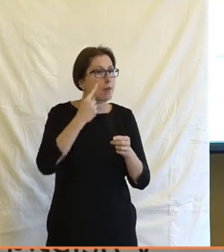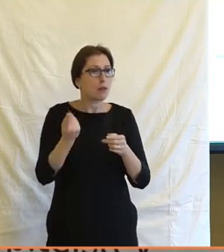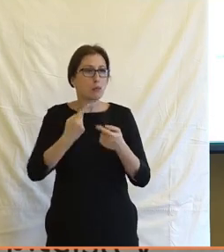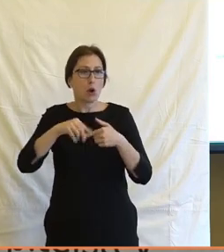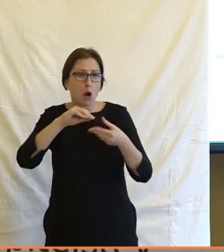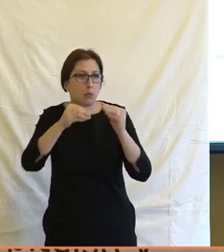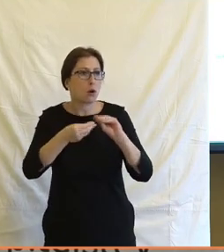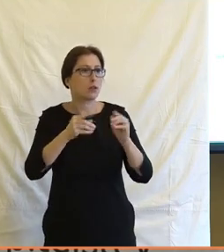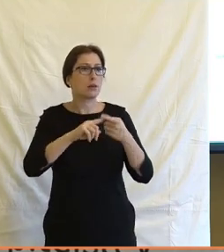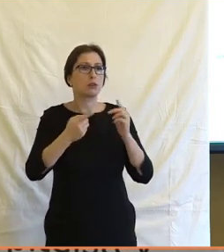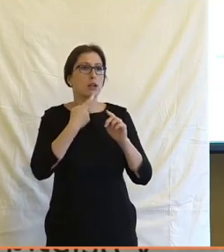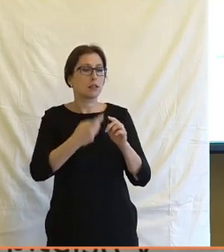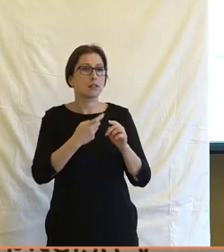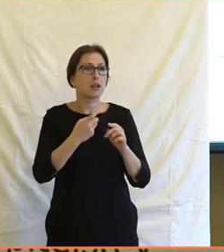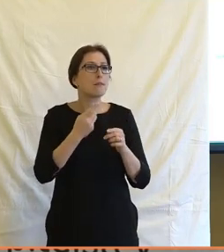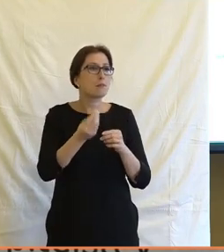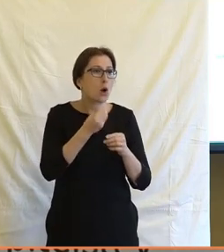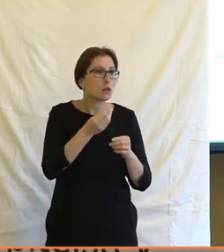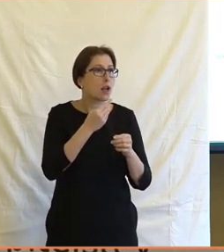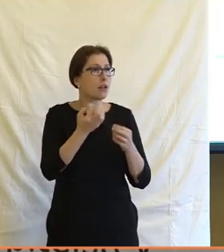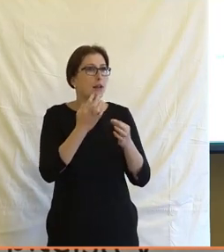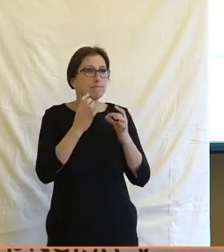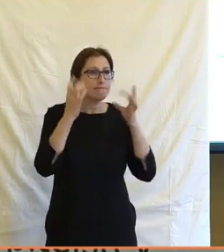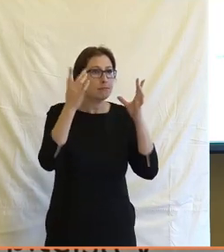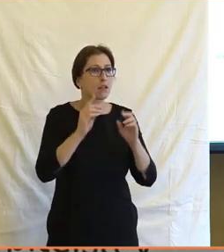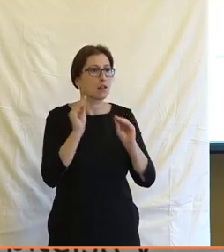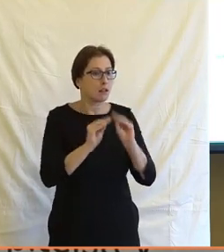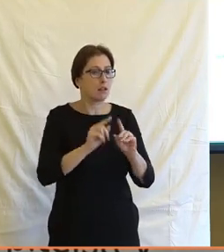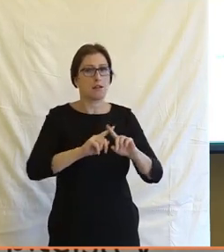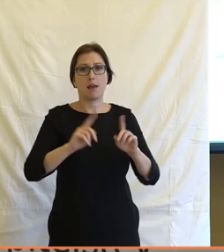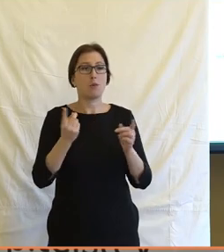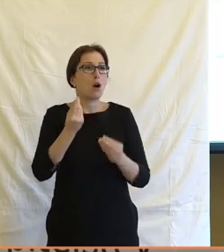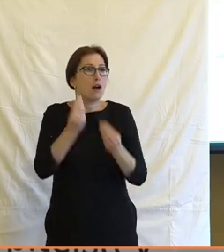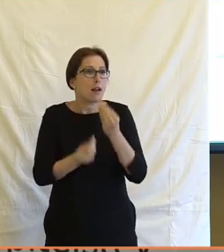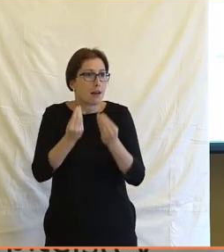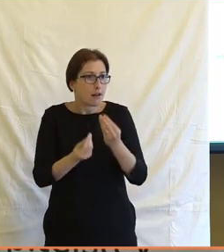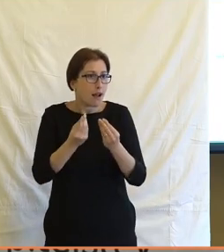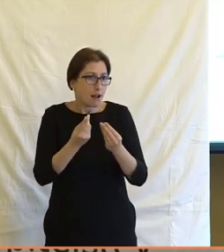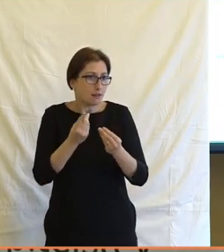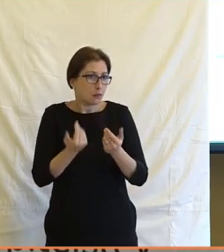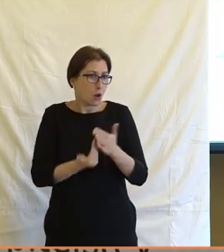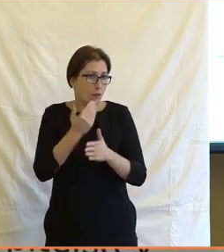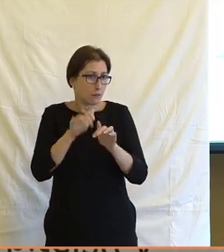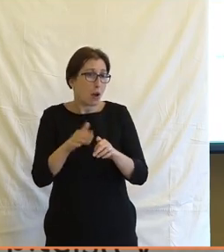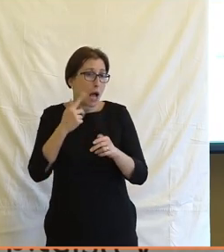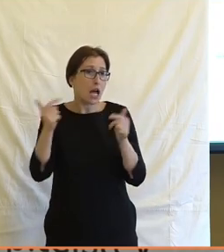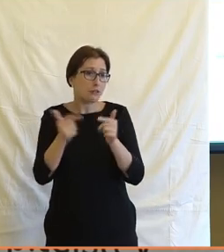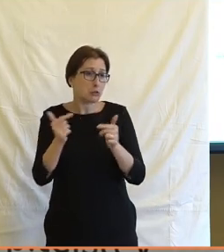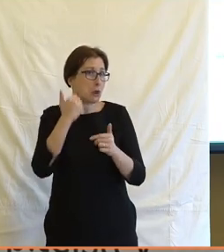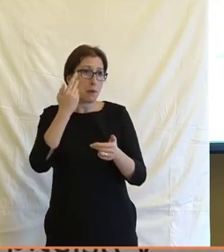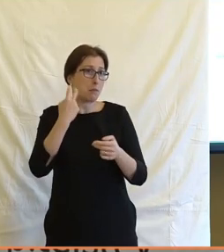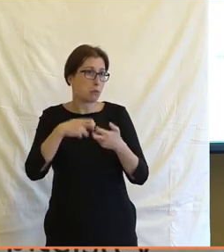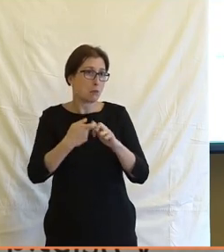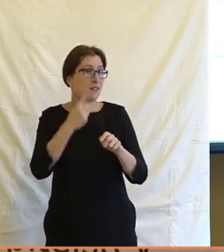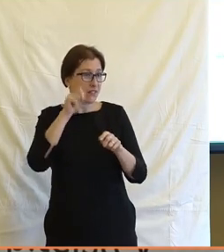biznisu, já nevím, řeknu, budou vyvíjet novou potravinu, nebo bude to super nějaká hra, tak samozřejmě tam ti investoři jsou, ti nemají problém